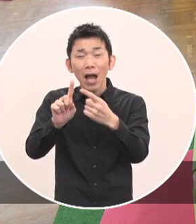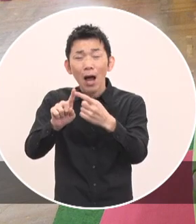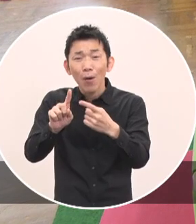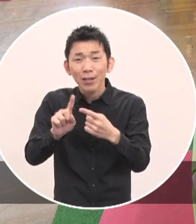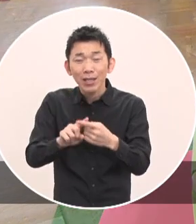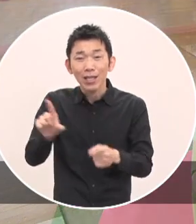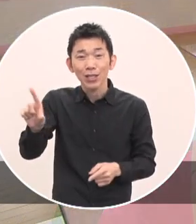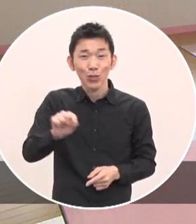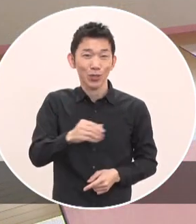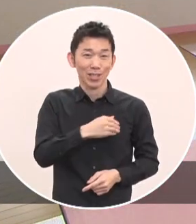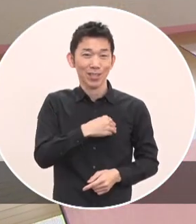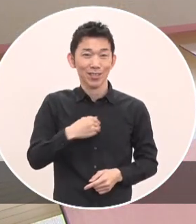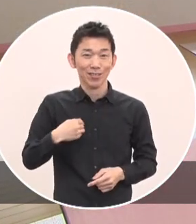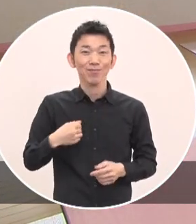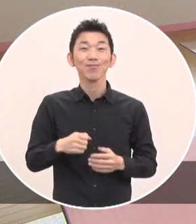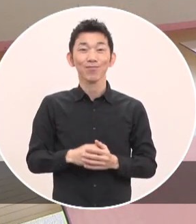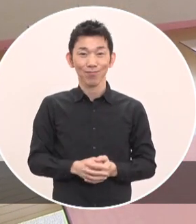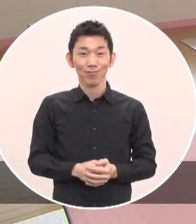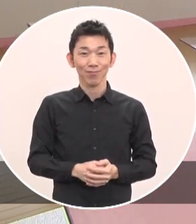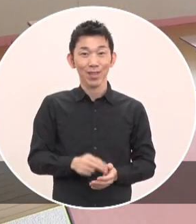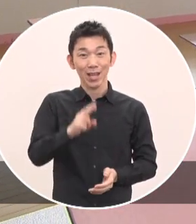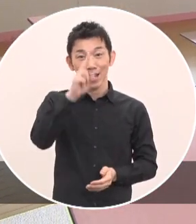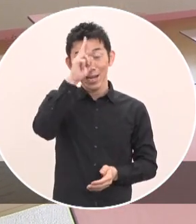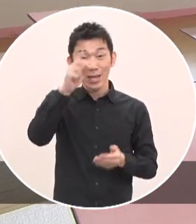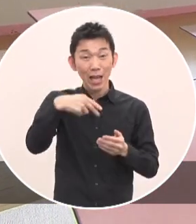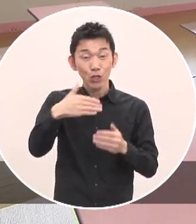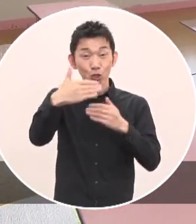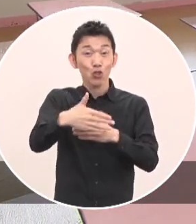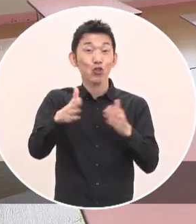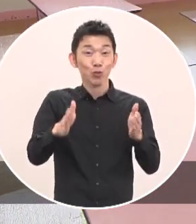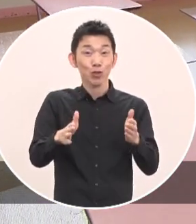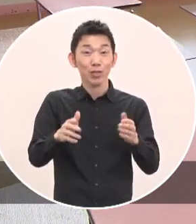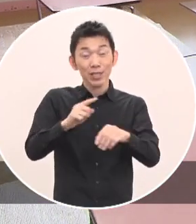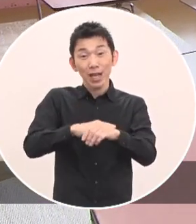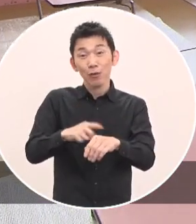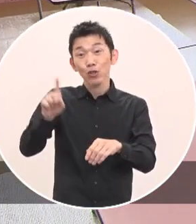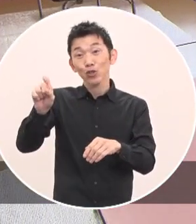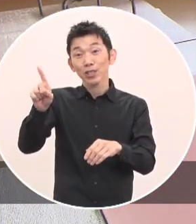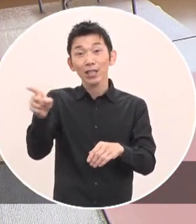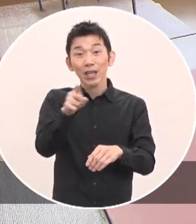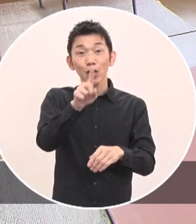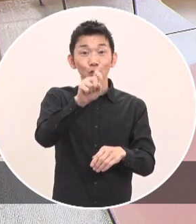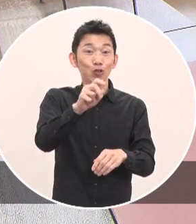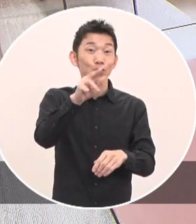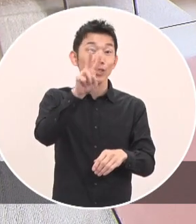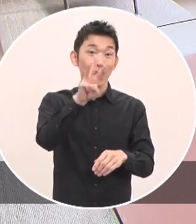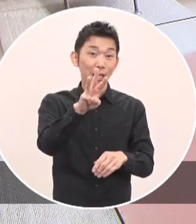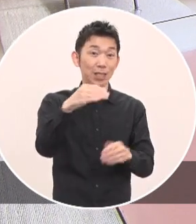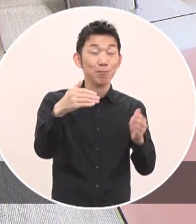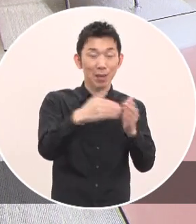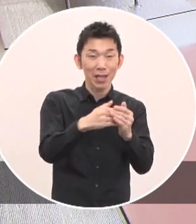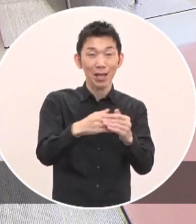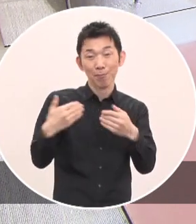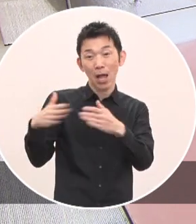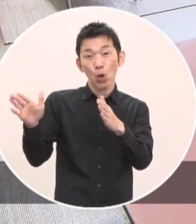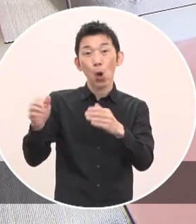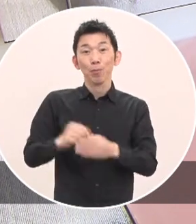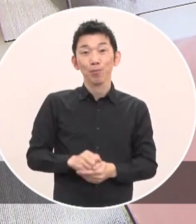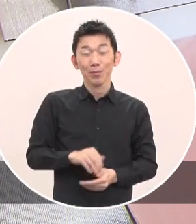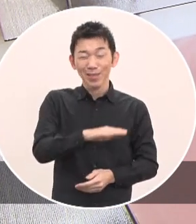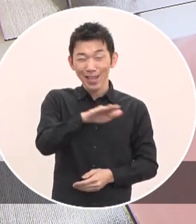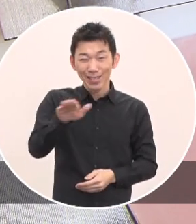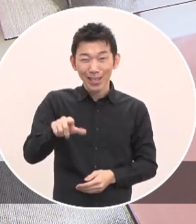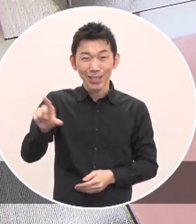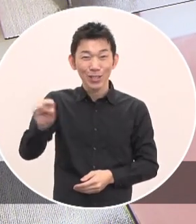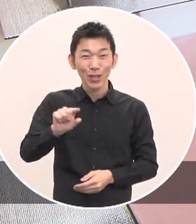たいことができますまたランチルームは11時から13時まで開放しておりますので100の方に御